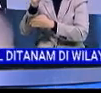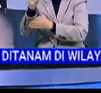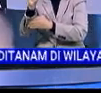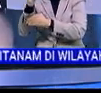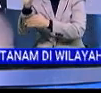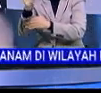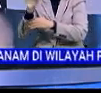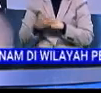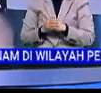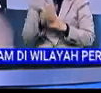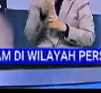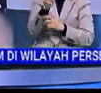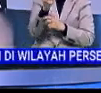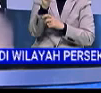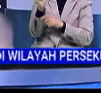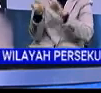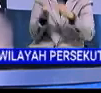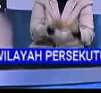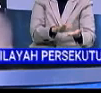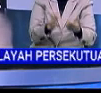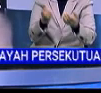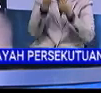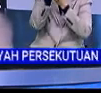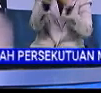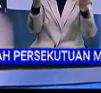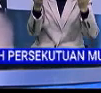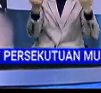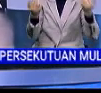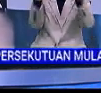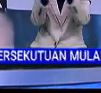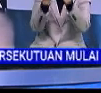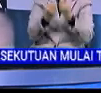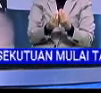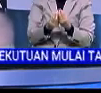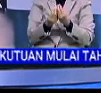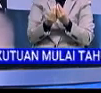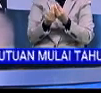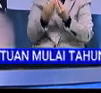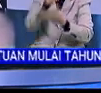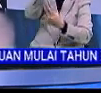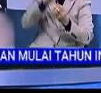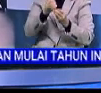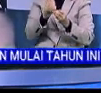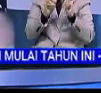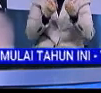14,509. Dua kes kematian turut dilaporkan menjadikan jumlah kes kematian kini